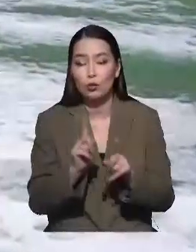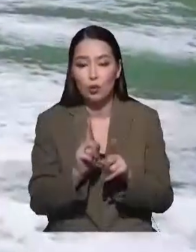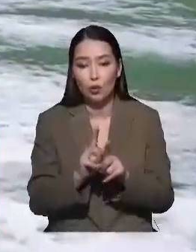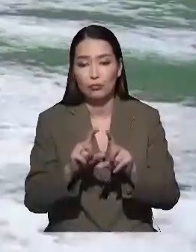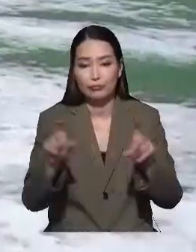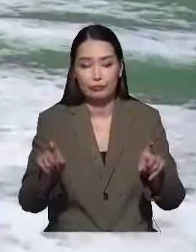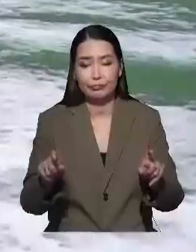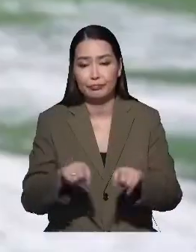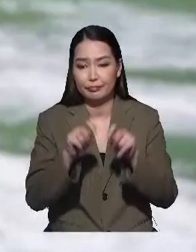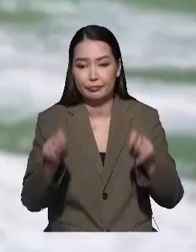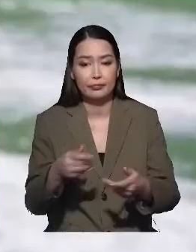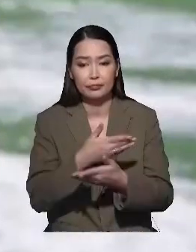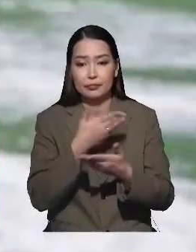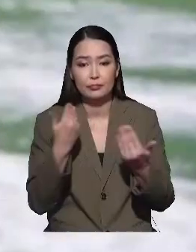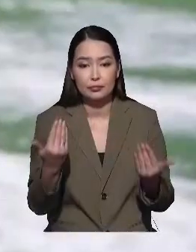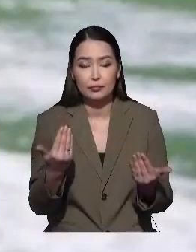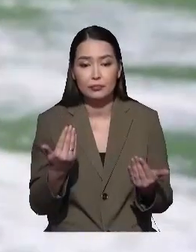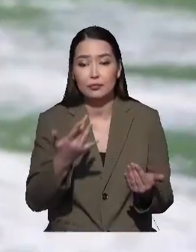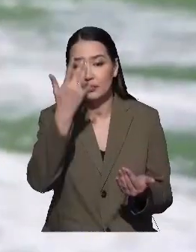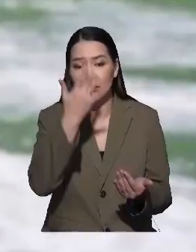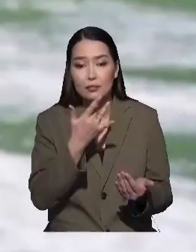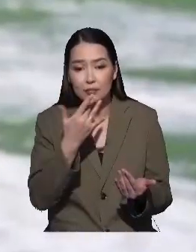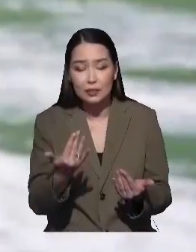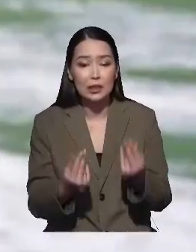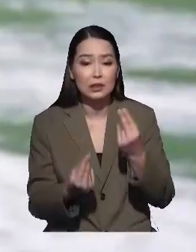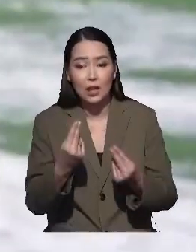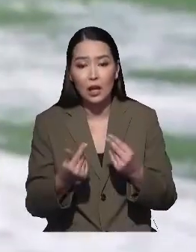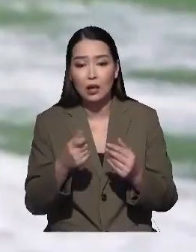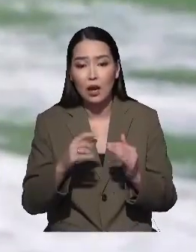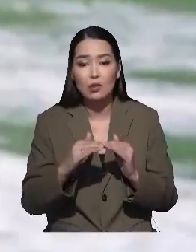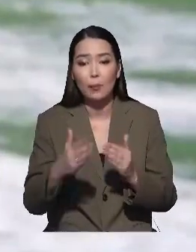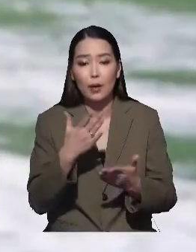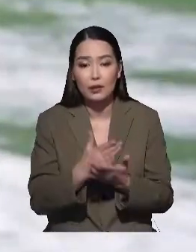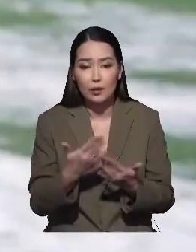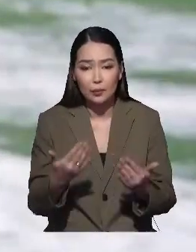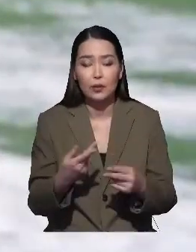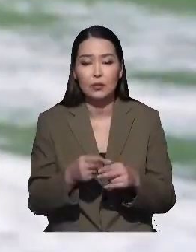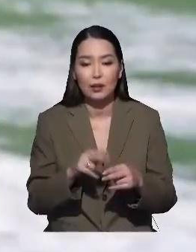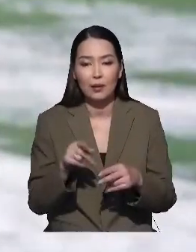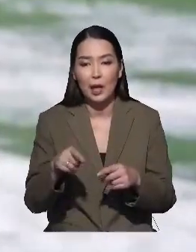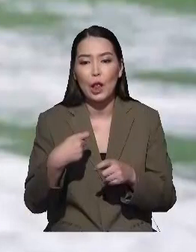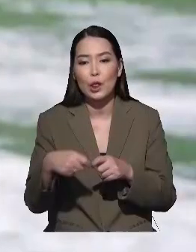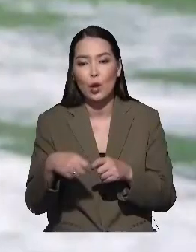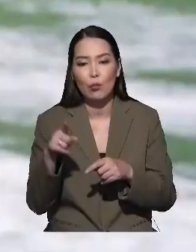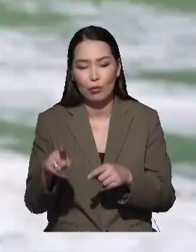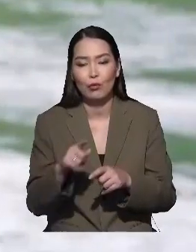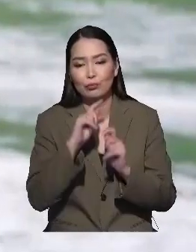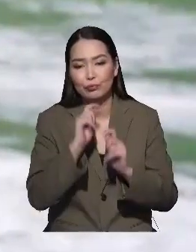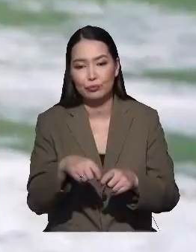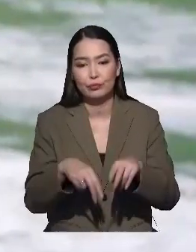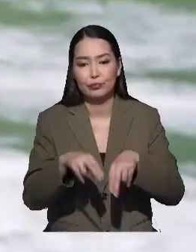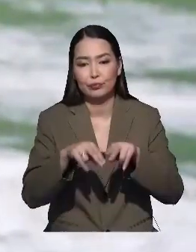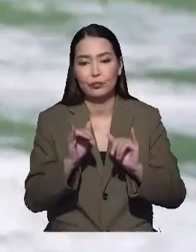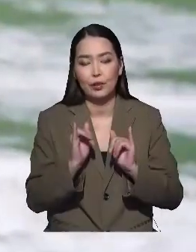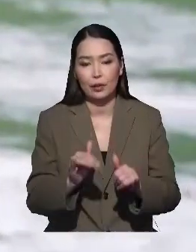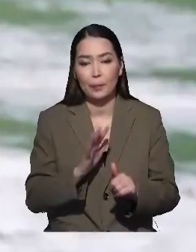айтады. Жазда тек ойналатын газонымыз бар, ол да тек демеушіліктен атын салынған, 22 жыл салынған, сол осы